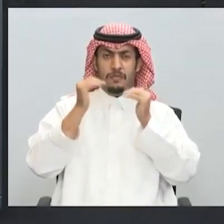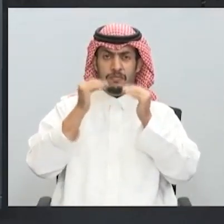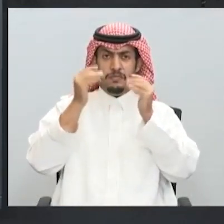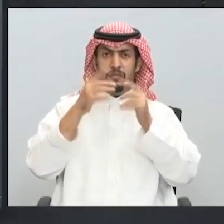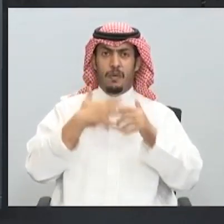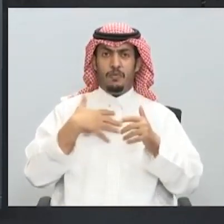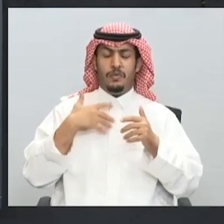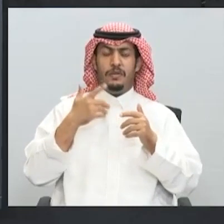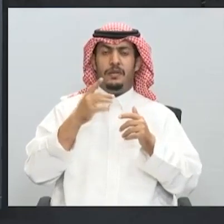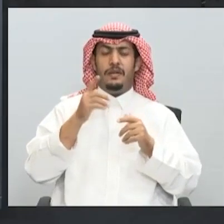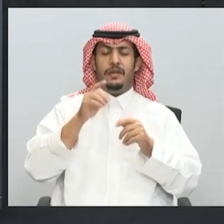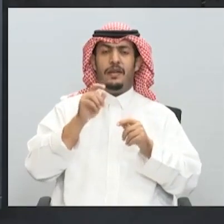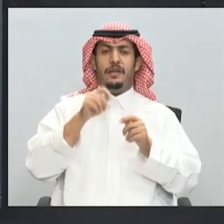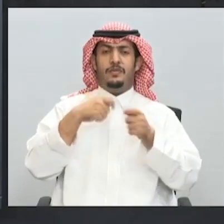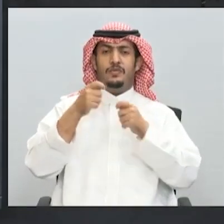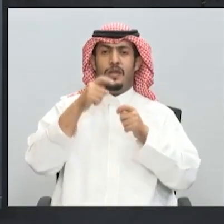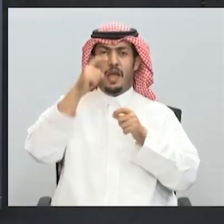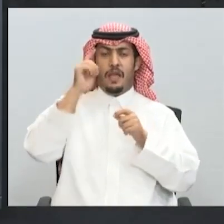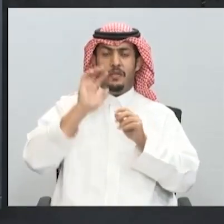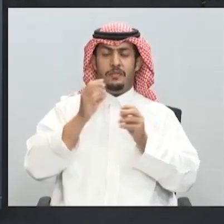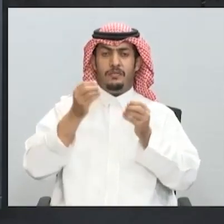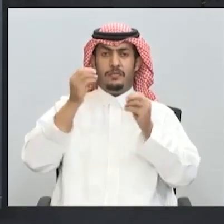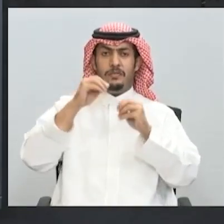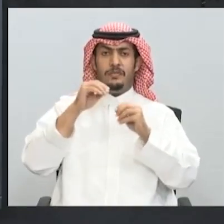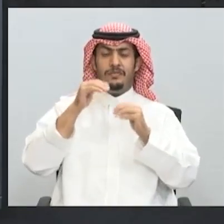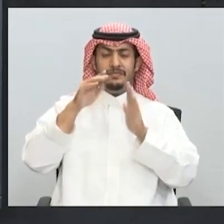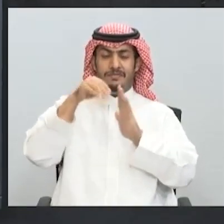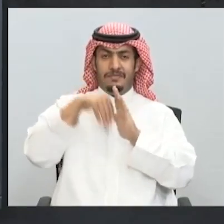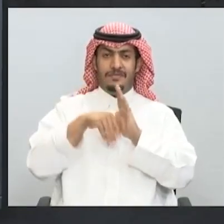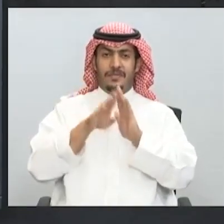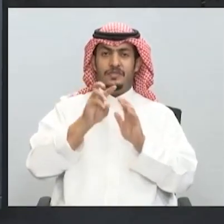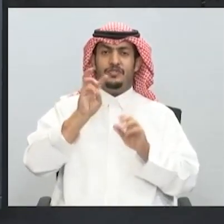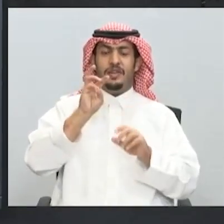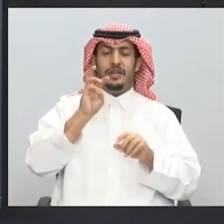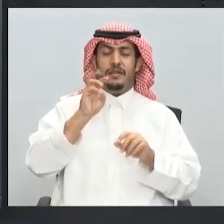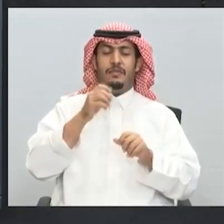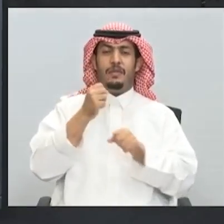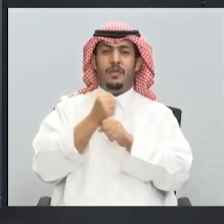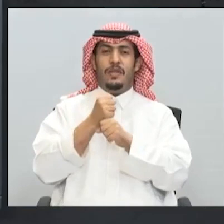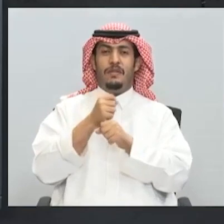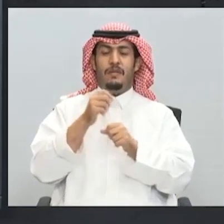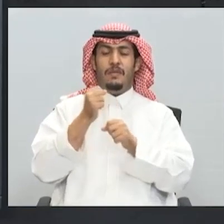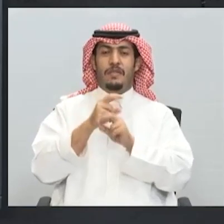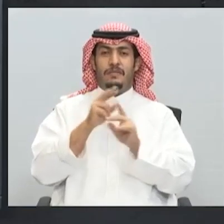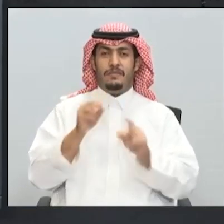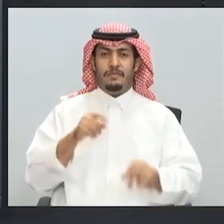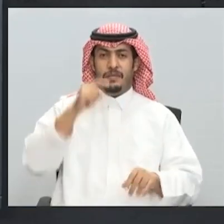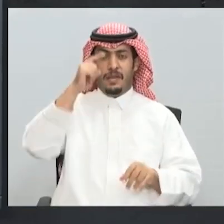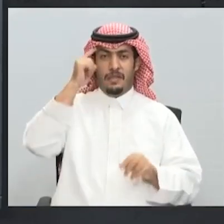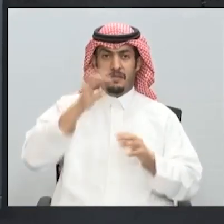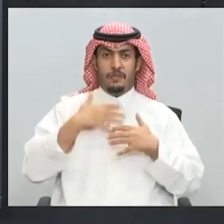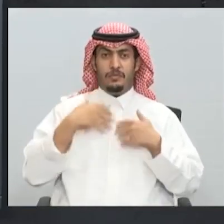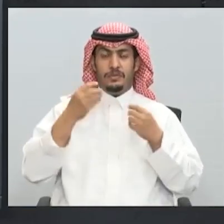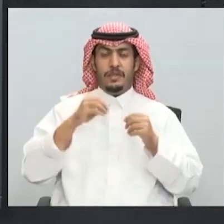انتعاش مؤثر على الطلب السوق اذا كان هناك كساد او ركود بالتاكيد لن تقوم الشركه بتوظيف الموظفين لكن حينما يكون هناك